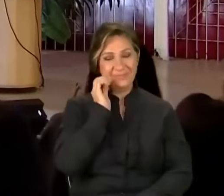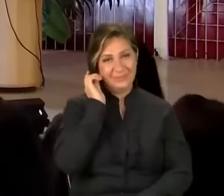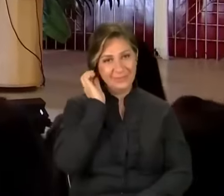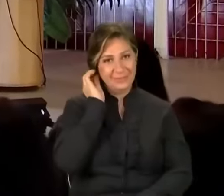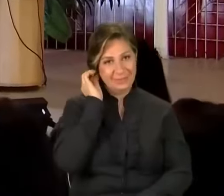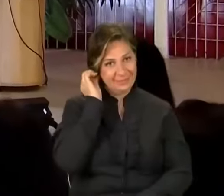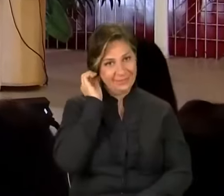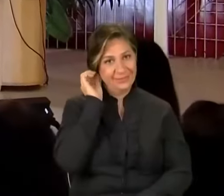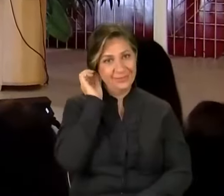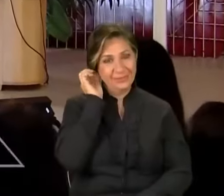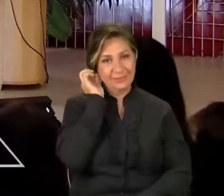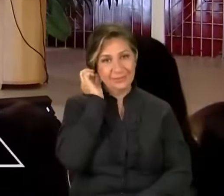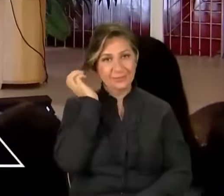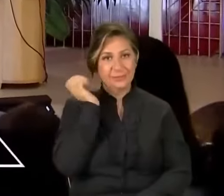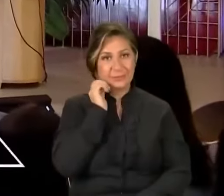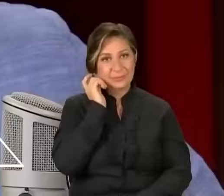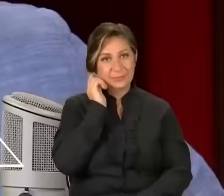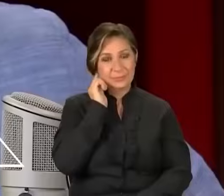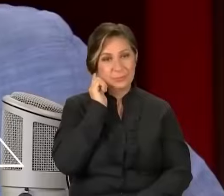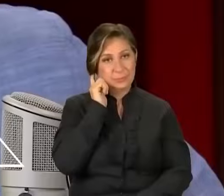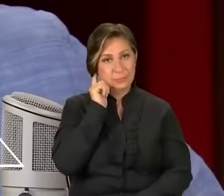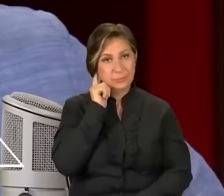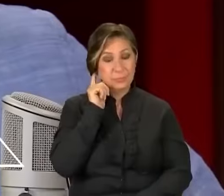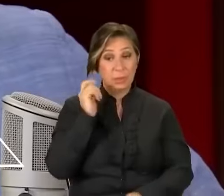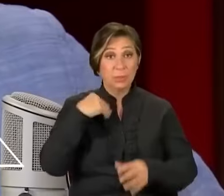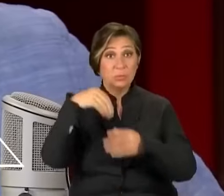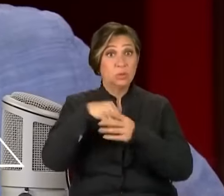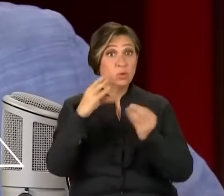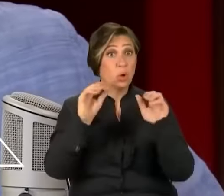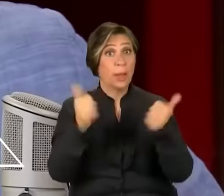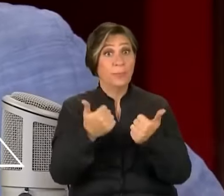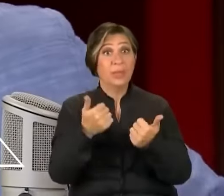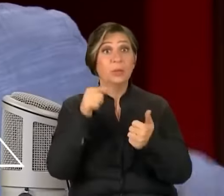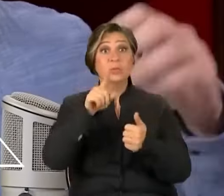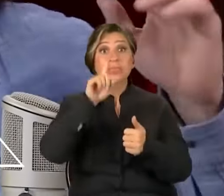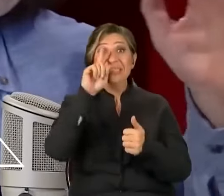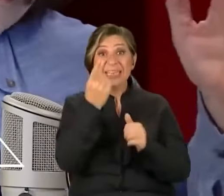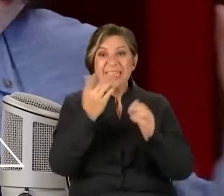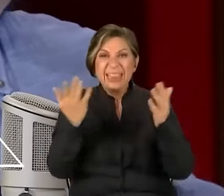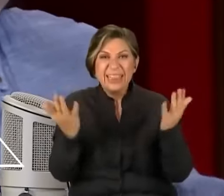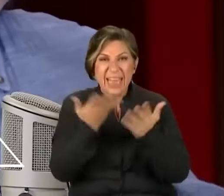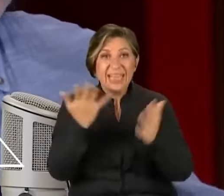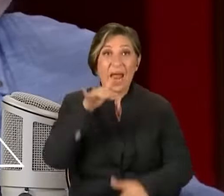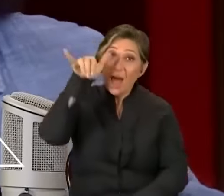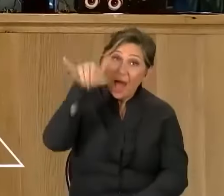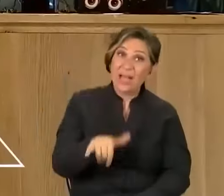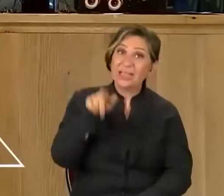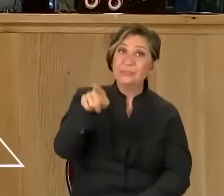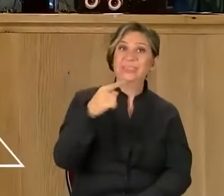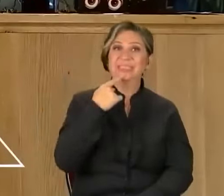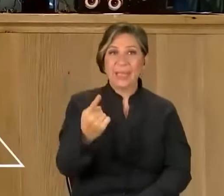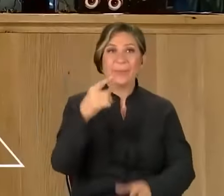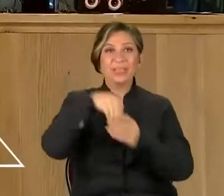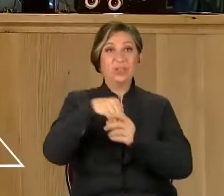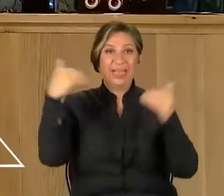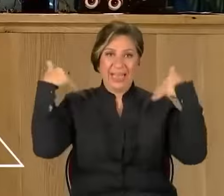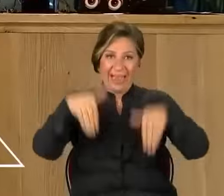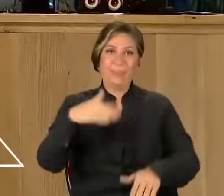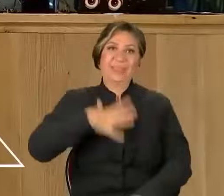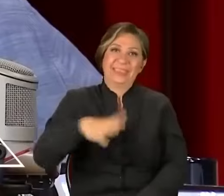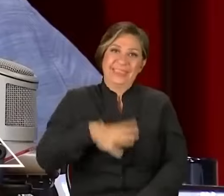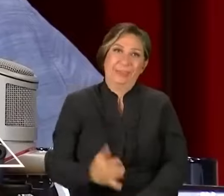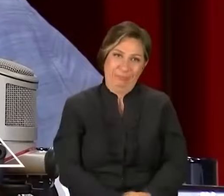ederim. Teşekkür ederim. Bu bağlamda da benim için önemliydi. Sadece bunu ya ne kadar haklıymışsın demek için gelmek istedim